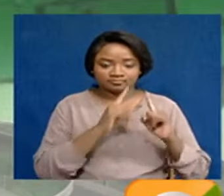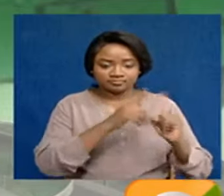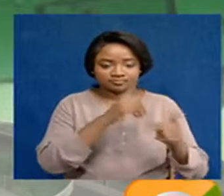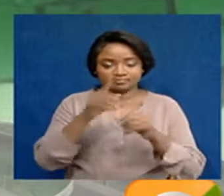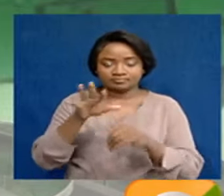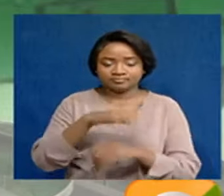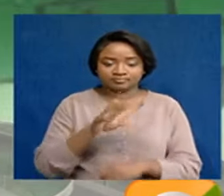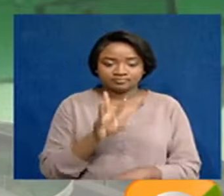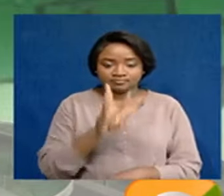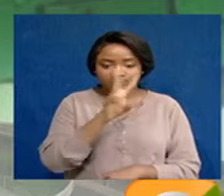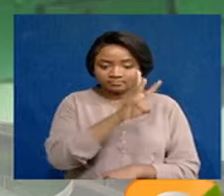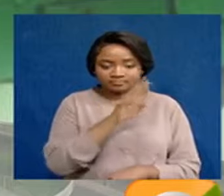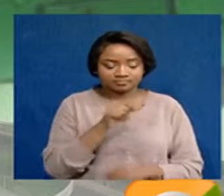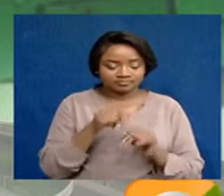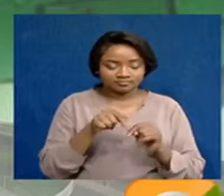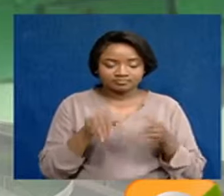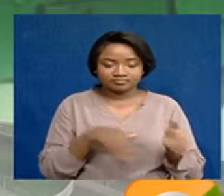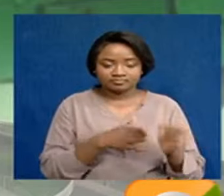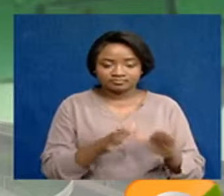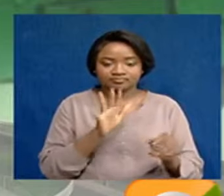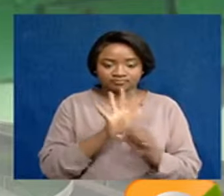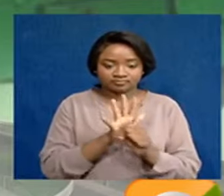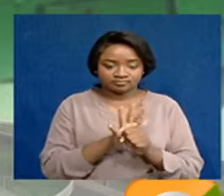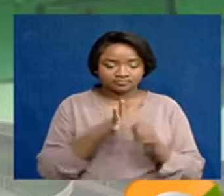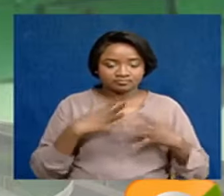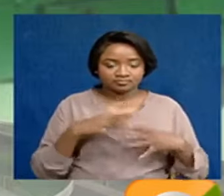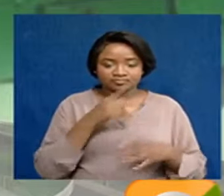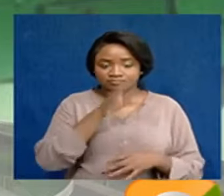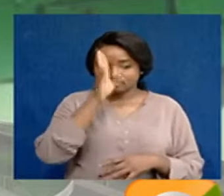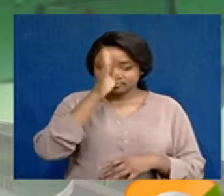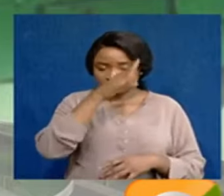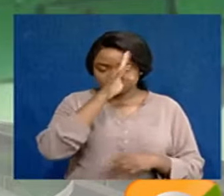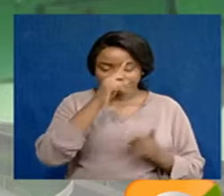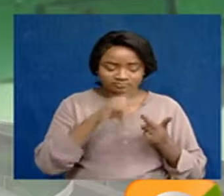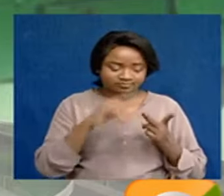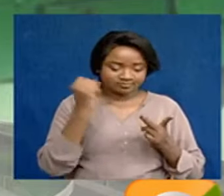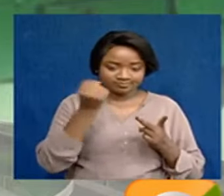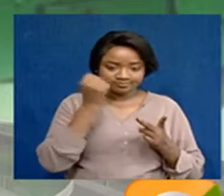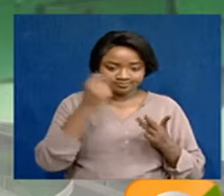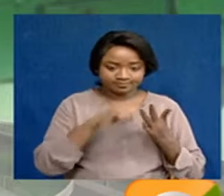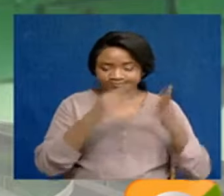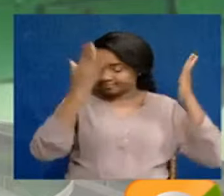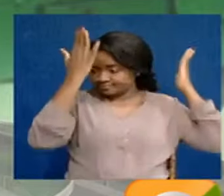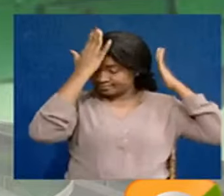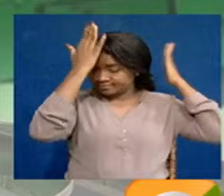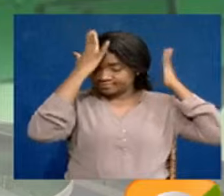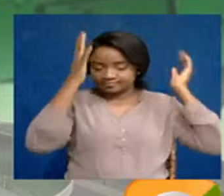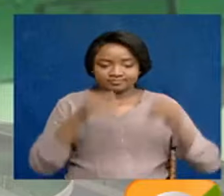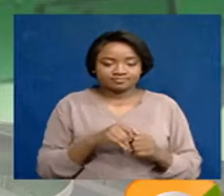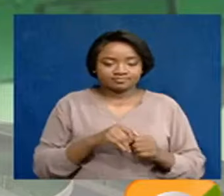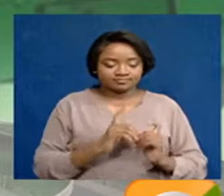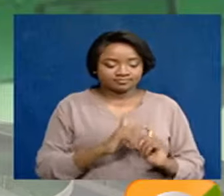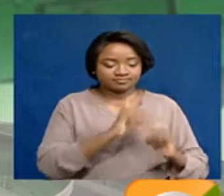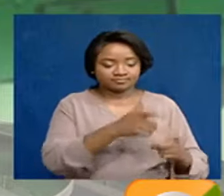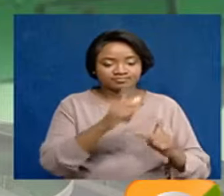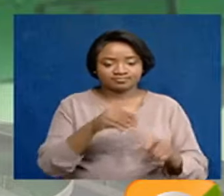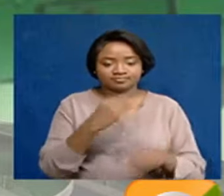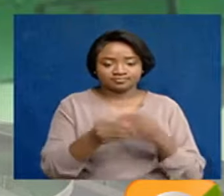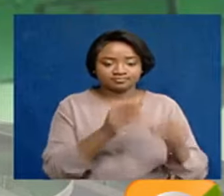Hii leo ilikuwa fursa kwa wakazi wa maeneo ya Bungoma mjini, Mumias, Kakamega na Kakamega kupokea zawadi